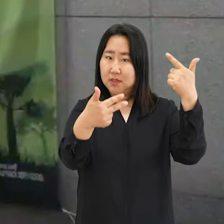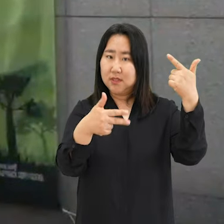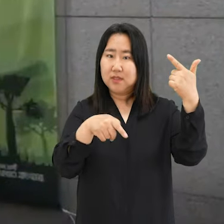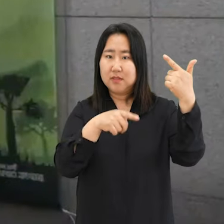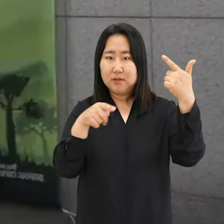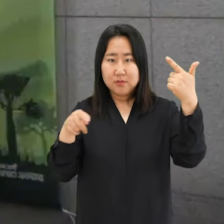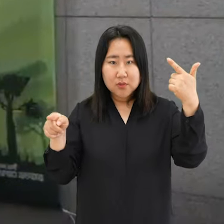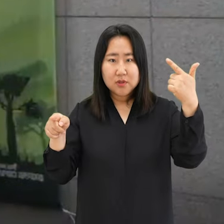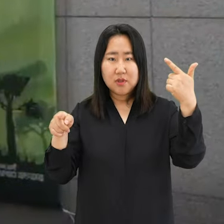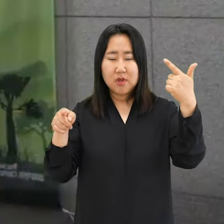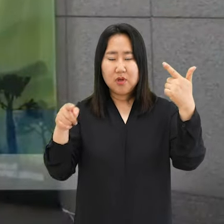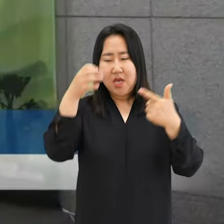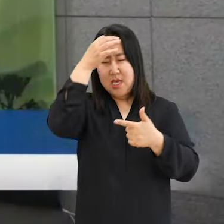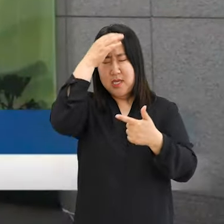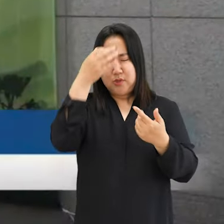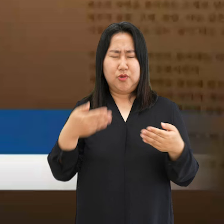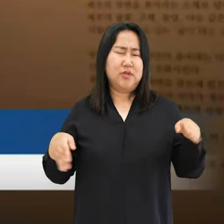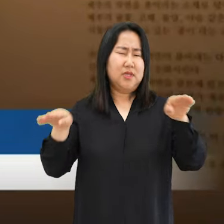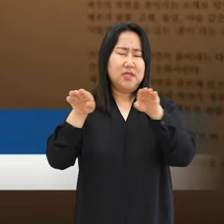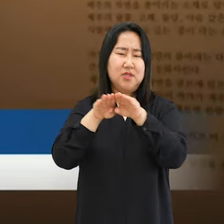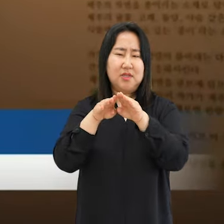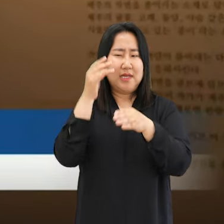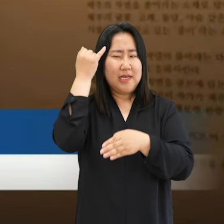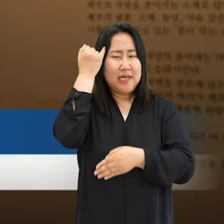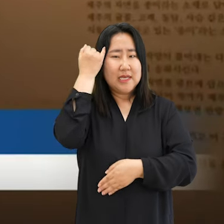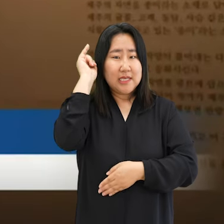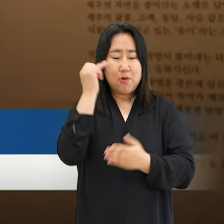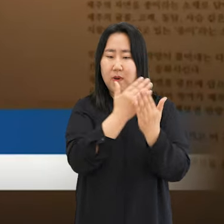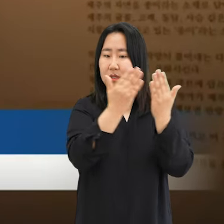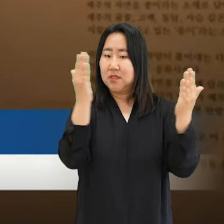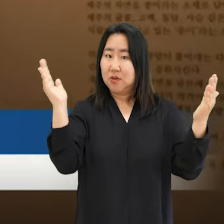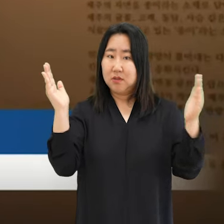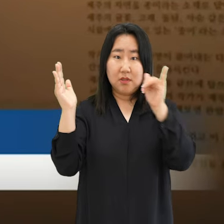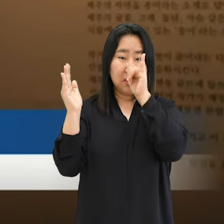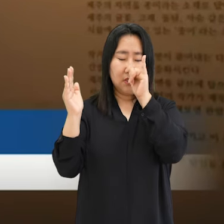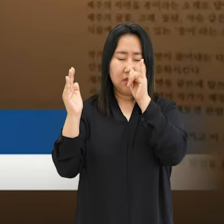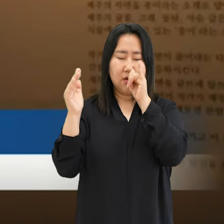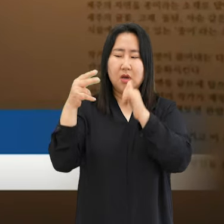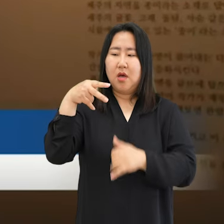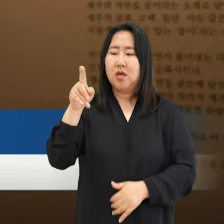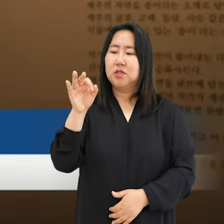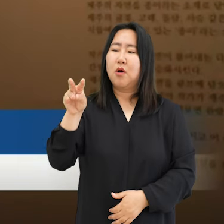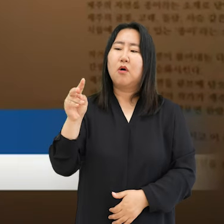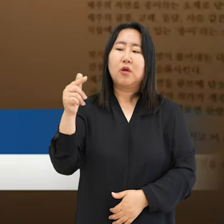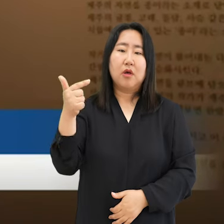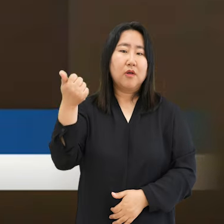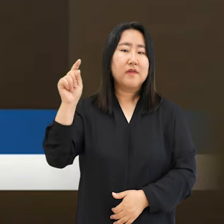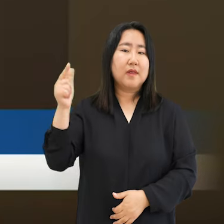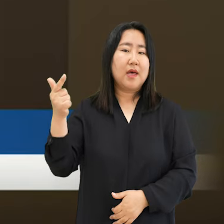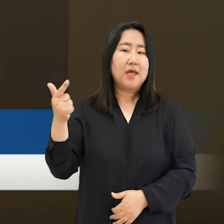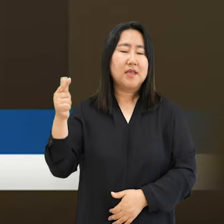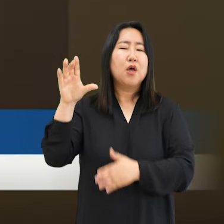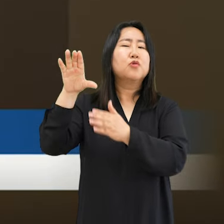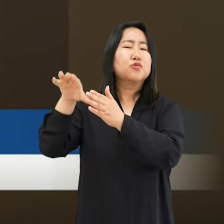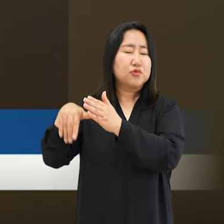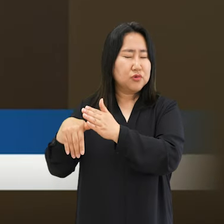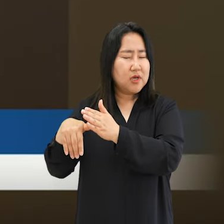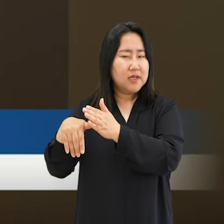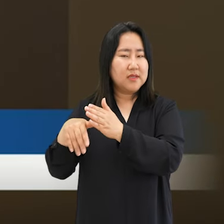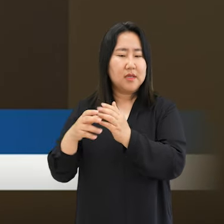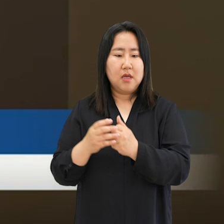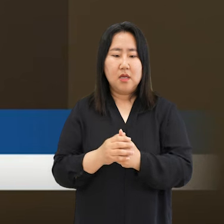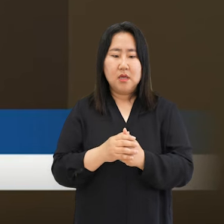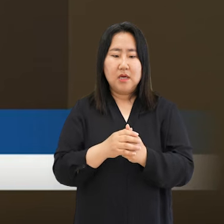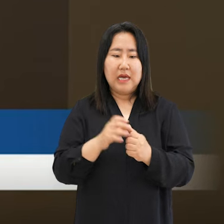지난 7일부터 서귀포 예술의 전당에서 열리는 기획전 정연한 순간 퍼셉션은 조형에 대한 전통적인